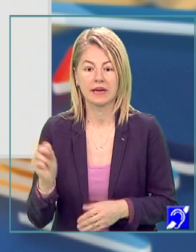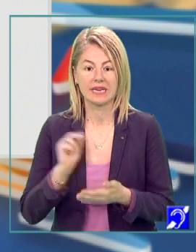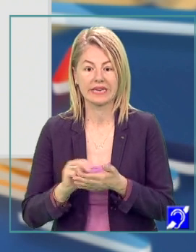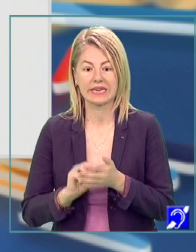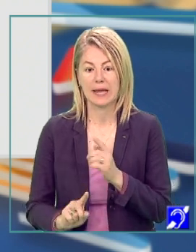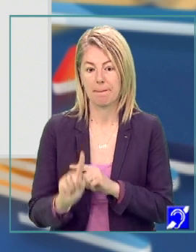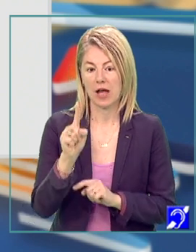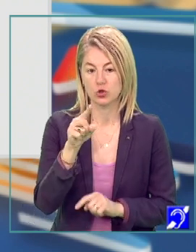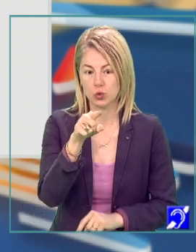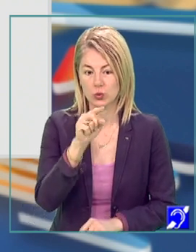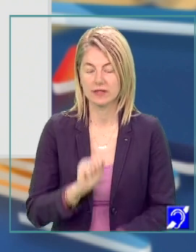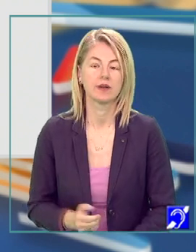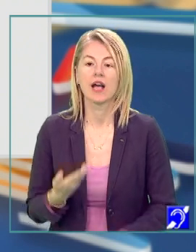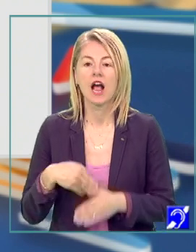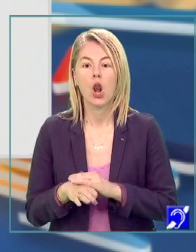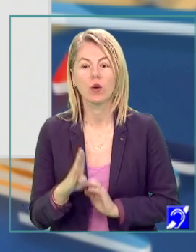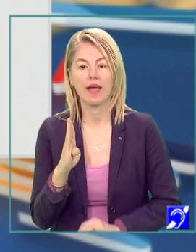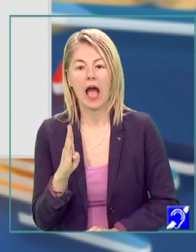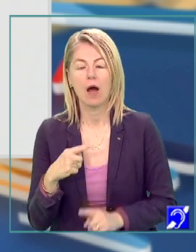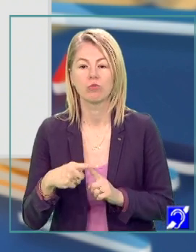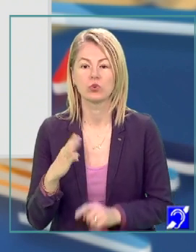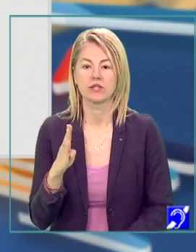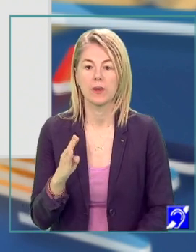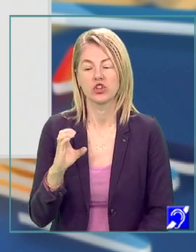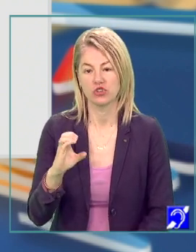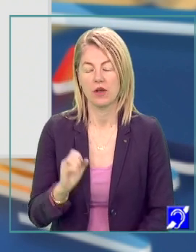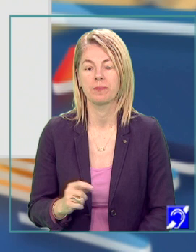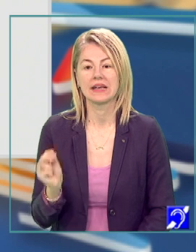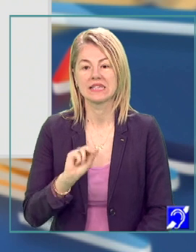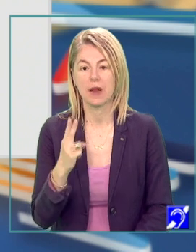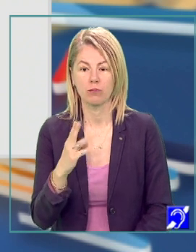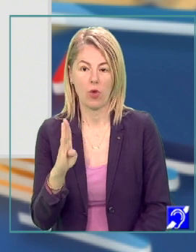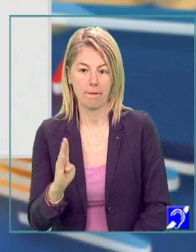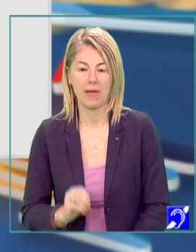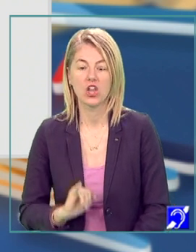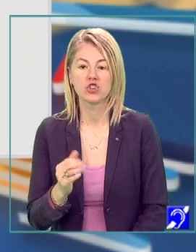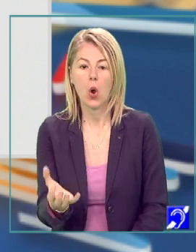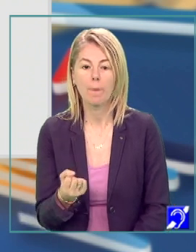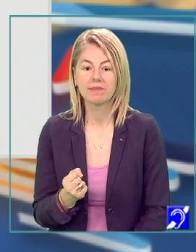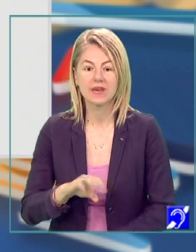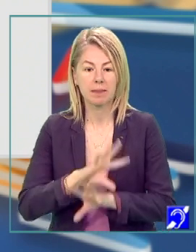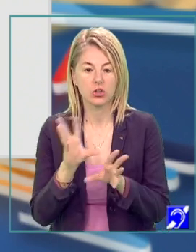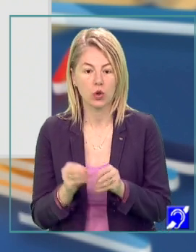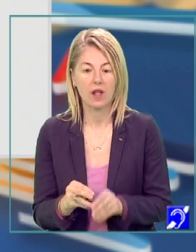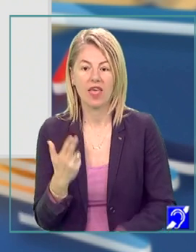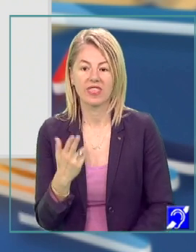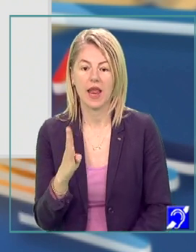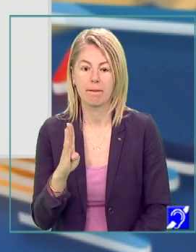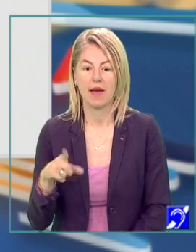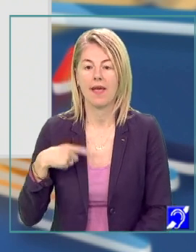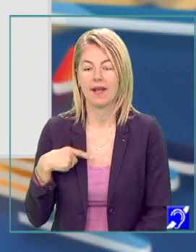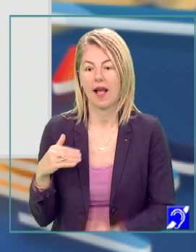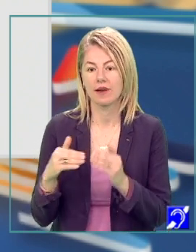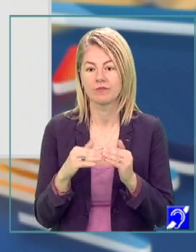de aici, în loc de A plus C o să scriem 2B și obținem în total 3B egal